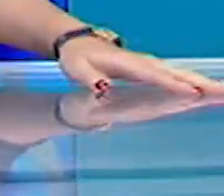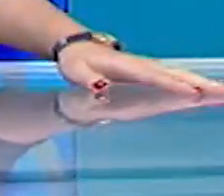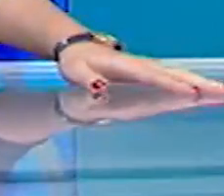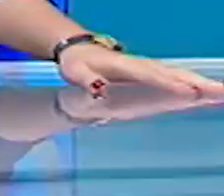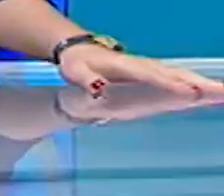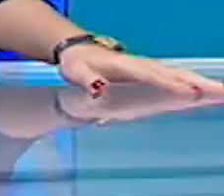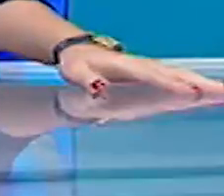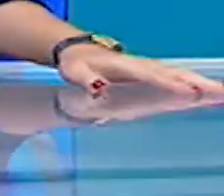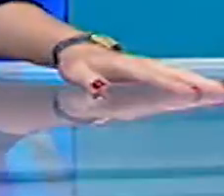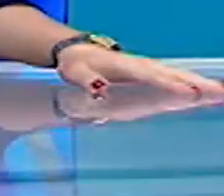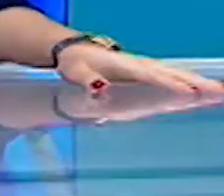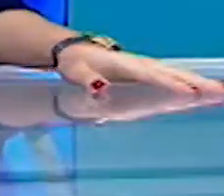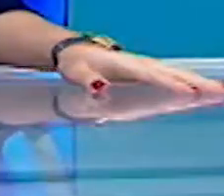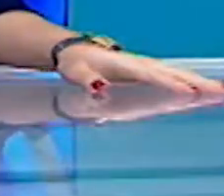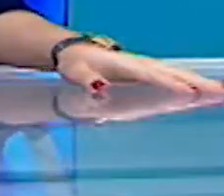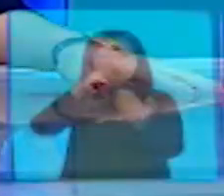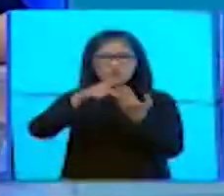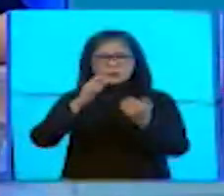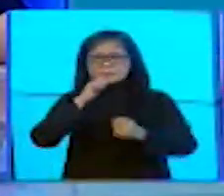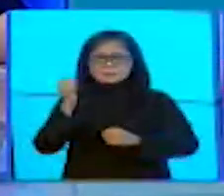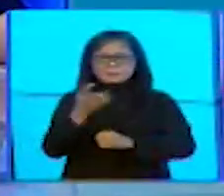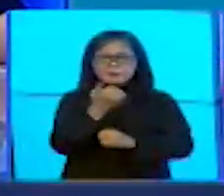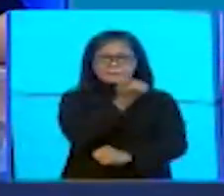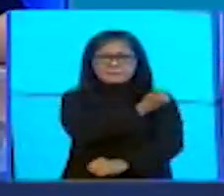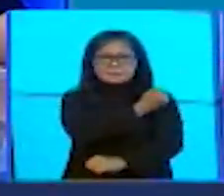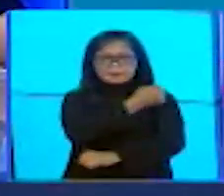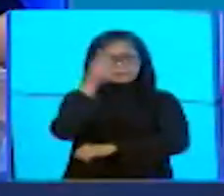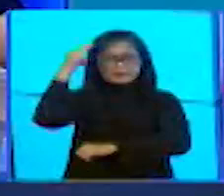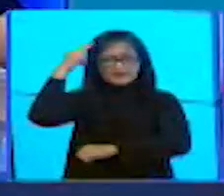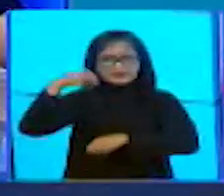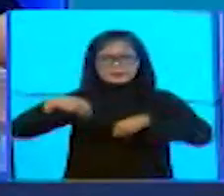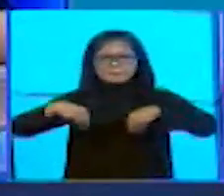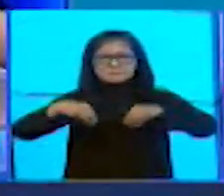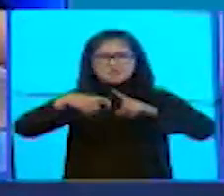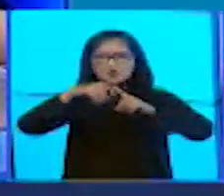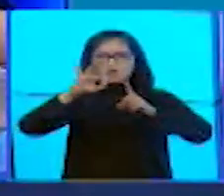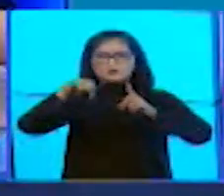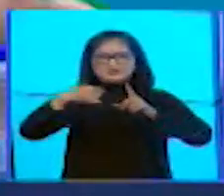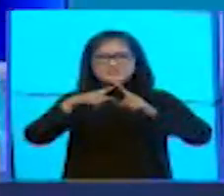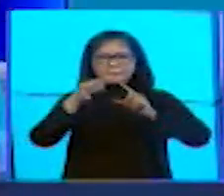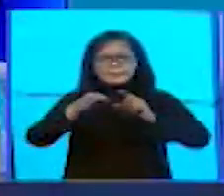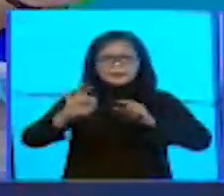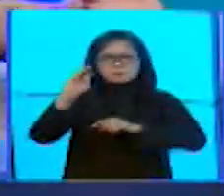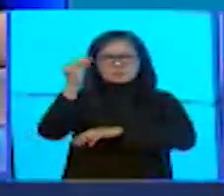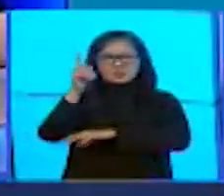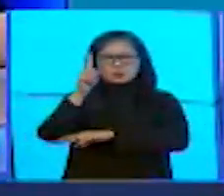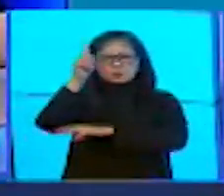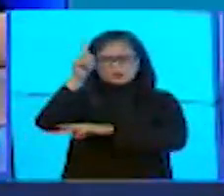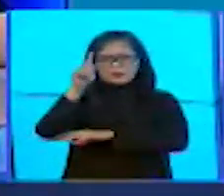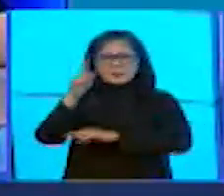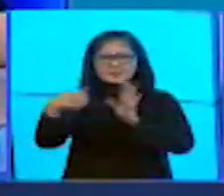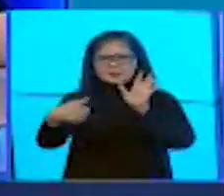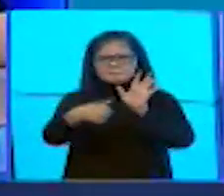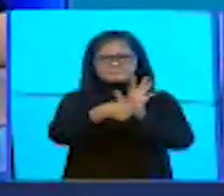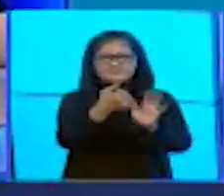Pemirsa, mendukung program percepatan vaksinasi pemerintah, Pasar Koja Baru Jakarta Utara membuat stiker vaksin. Stiker ini akan dipasang di